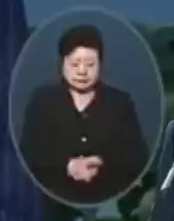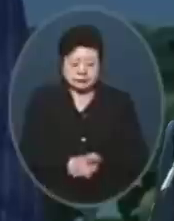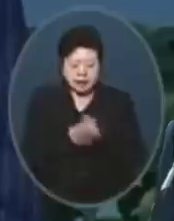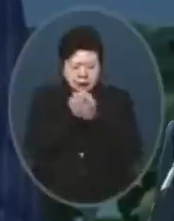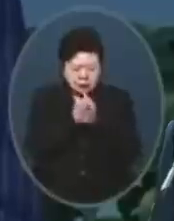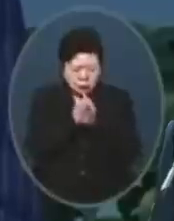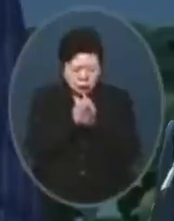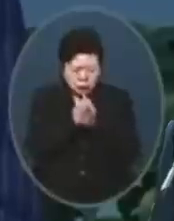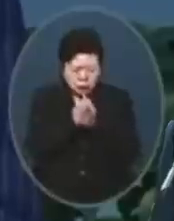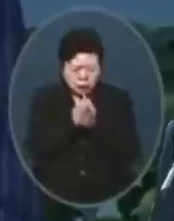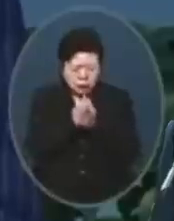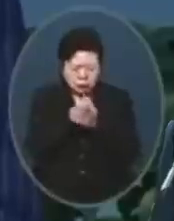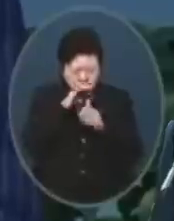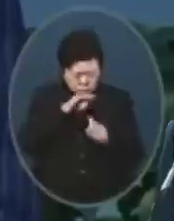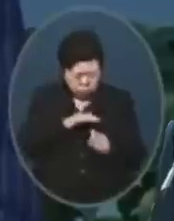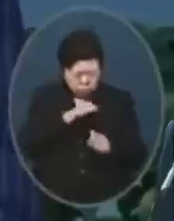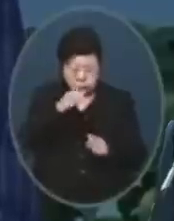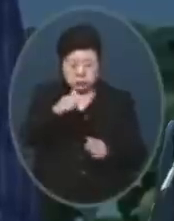기도를 해드렸습니다.